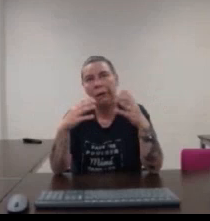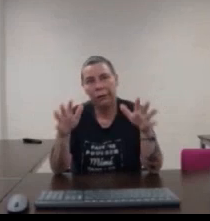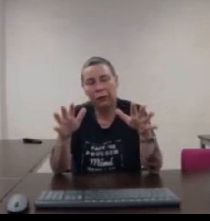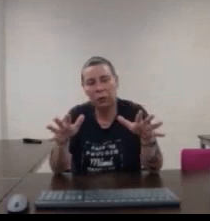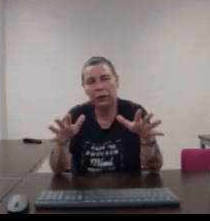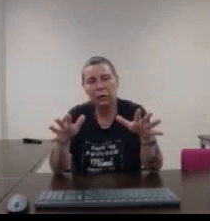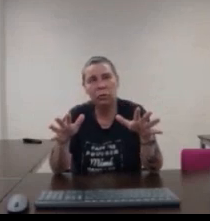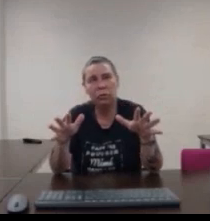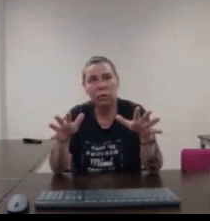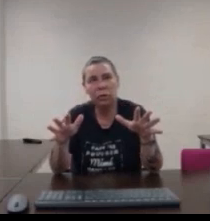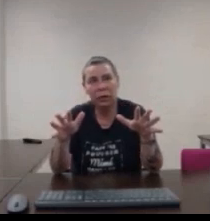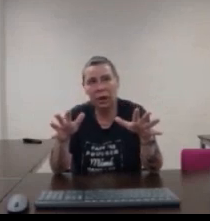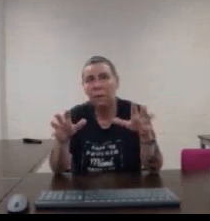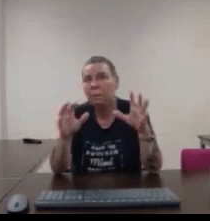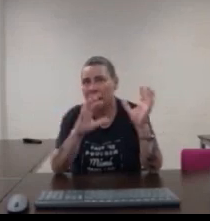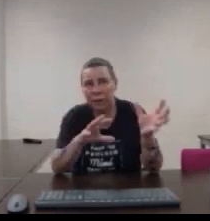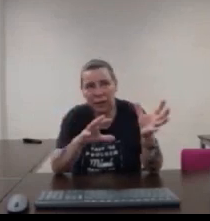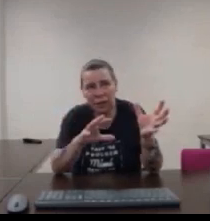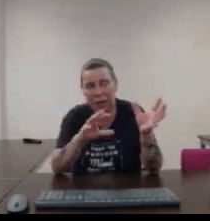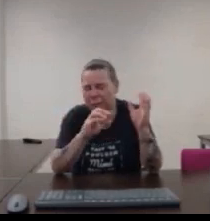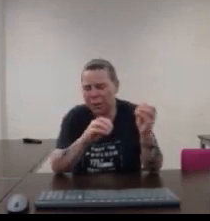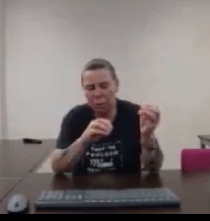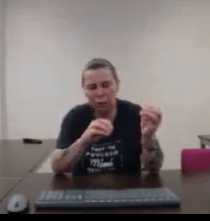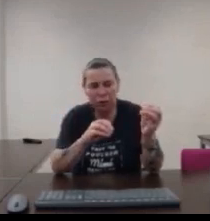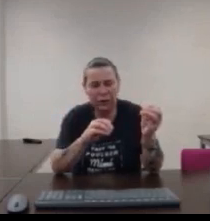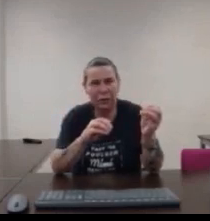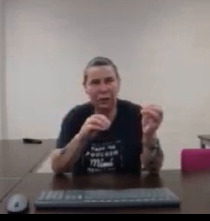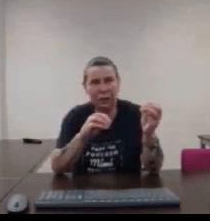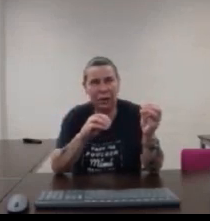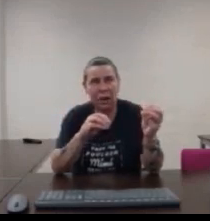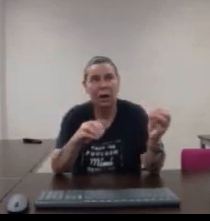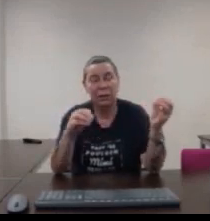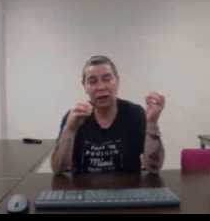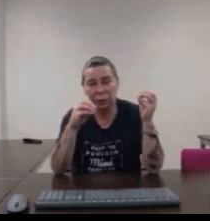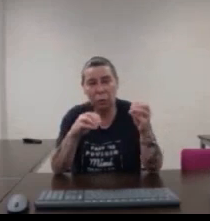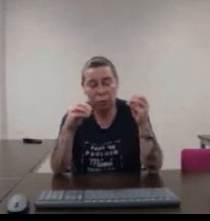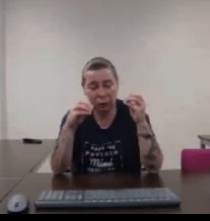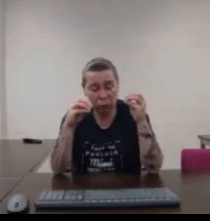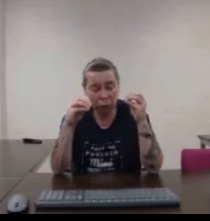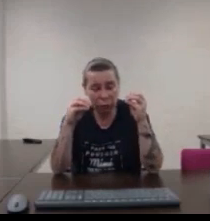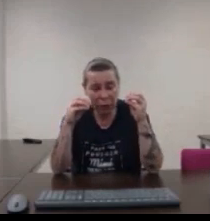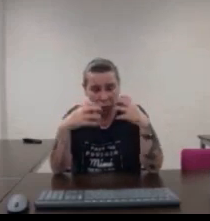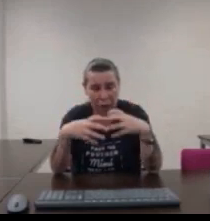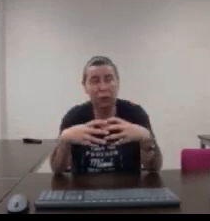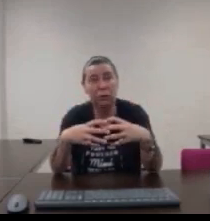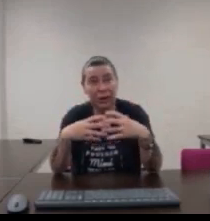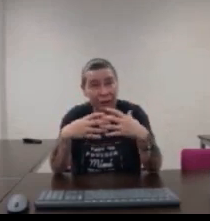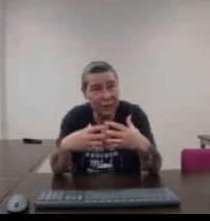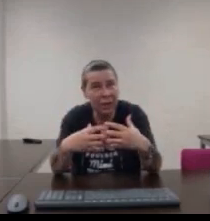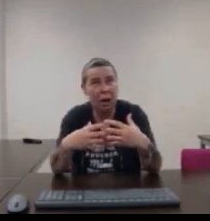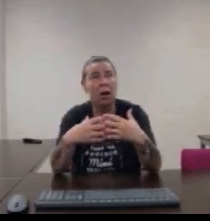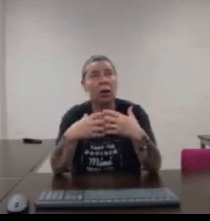€, franchement, ça vaut le coup de tester. Et les sièges, c'est hyper important aussi de les faire tester, parce qu'il faut que vous soyez sûr